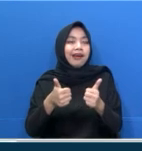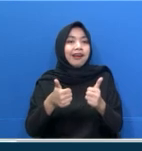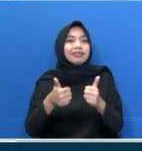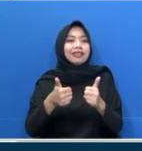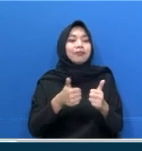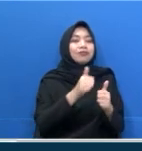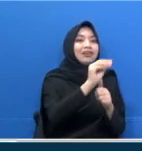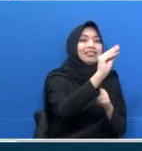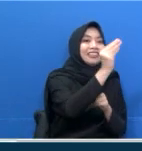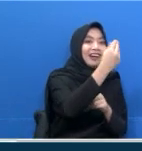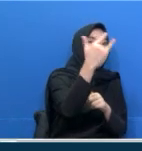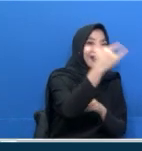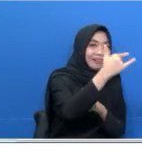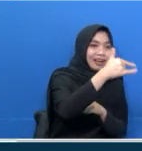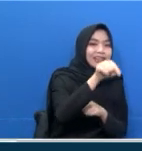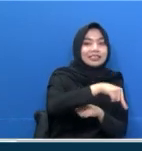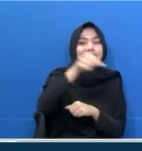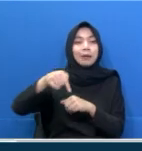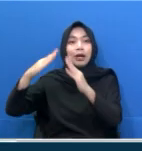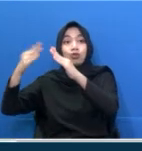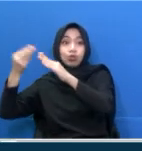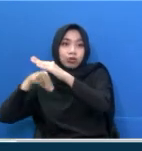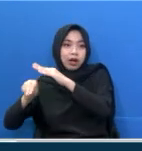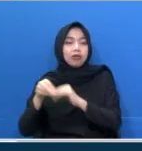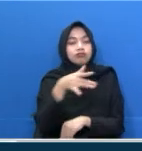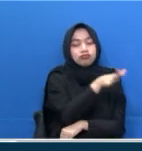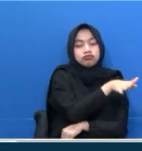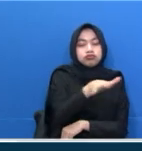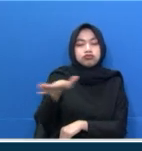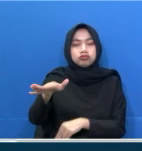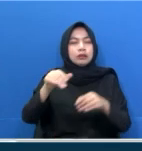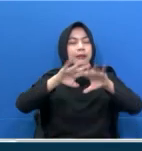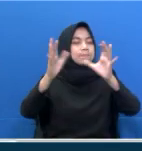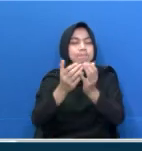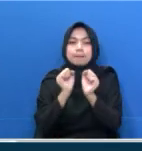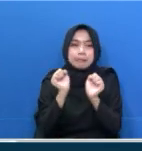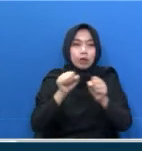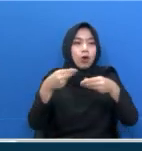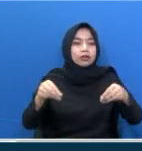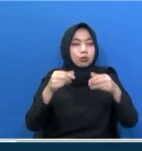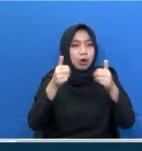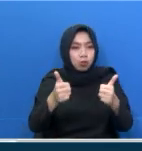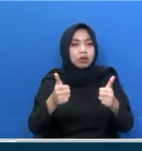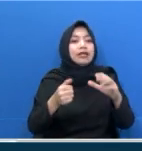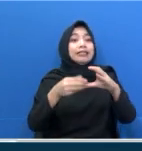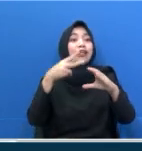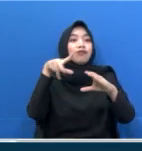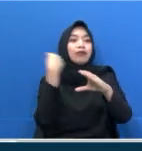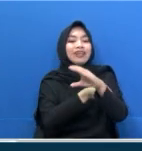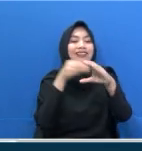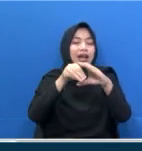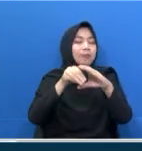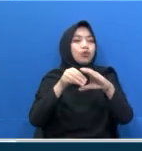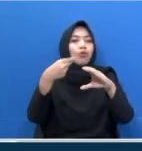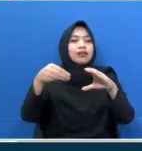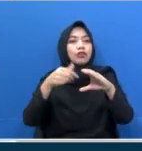perjalanan dari bandara sampai ke gudang vaksin dapat terjaga baik pemerintah hanya akan menyediakan